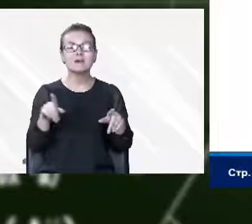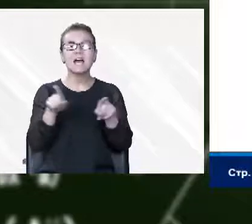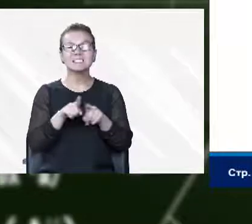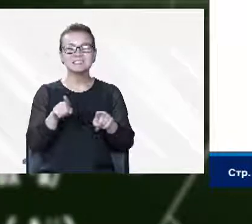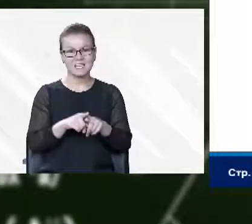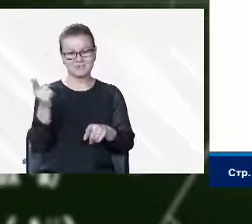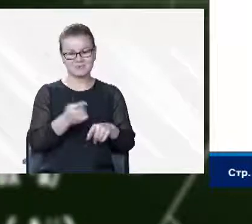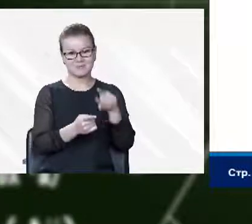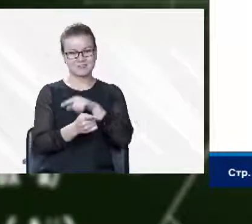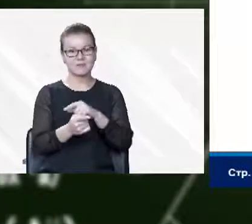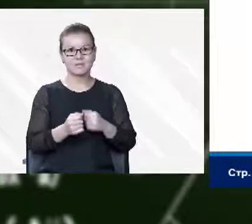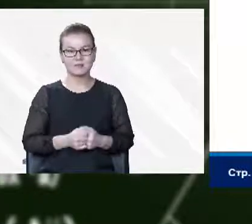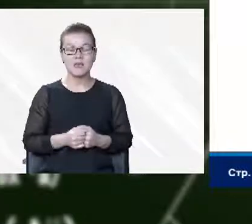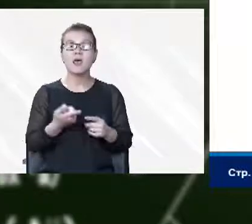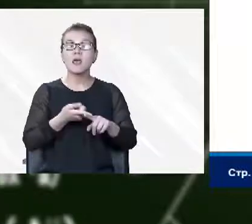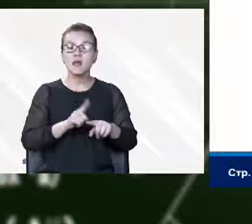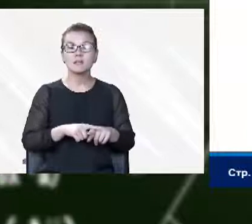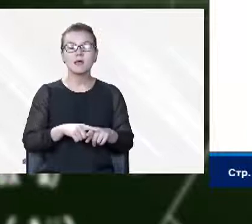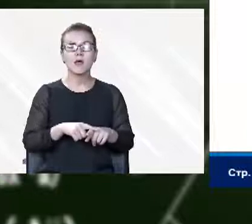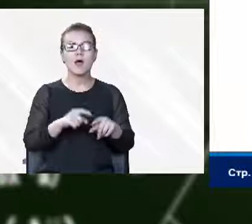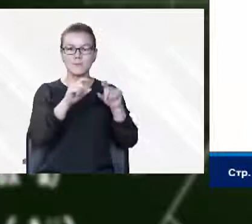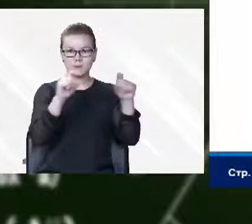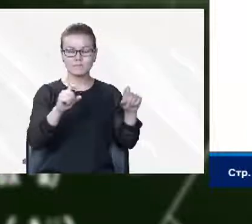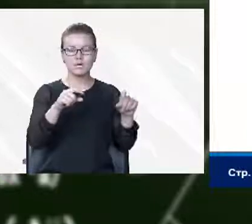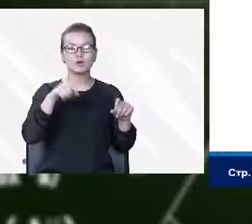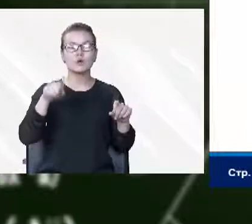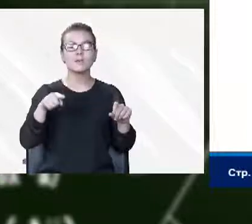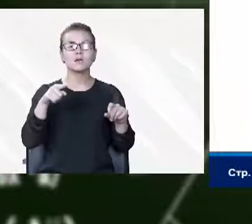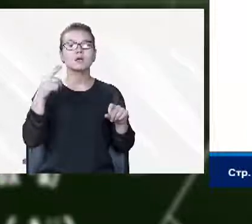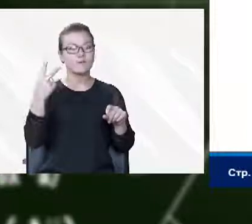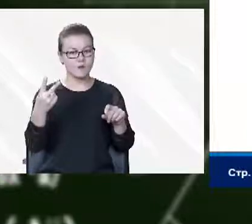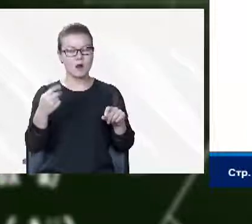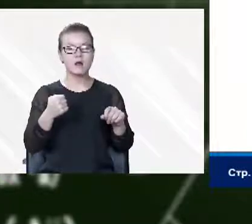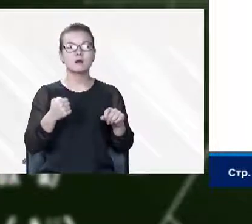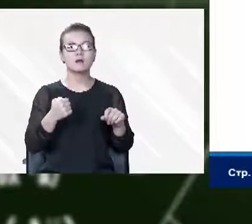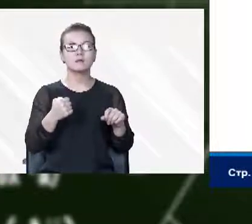одинаковыми знаменателями. Это примеры номер 2,